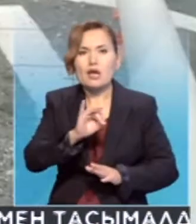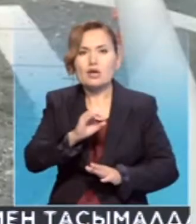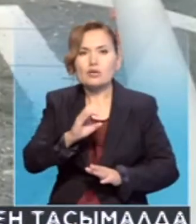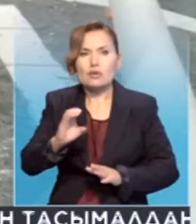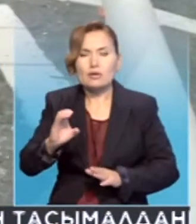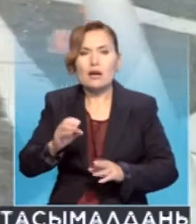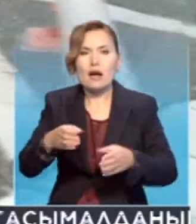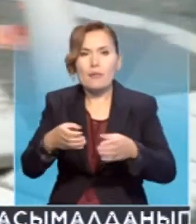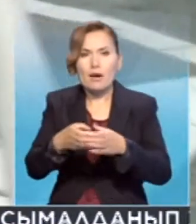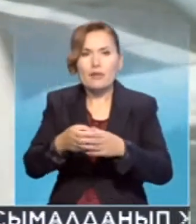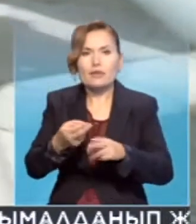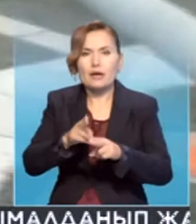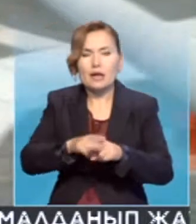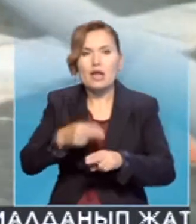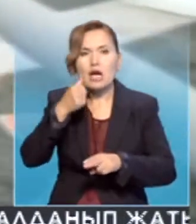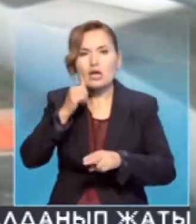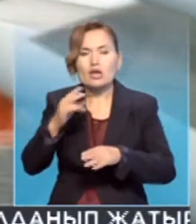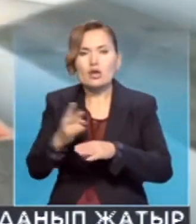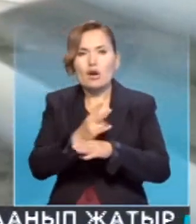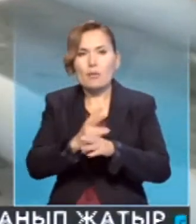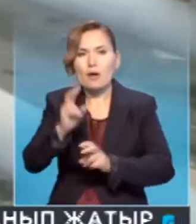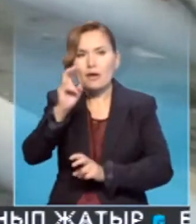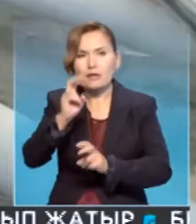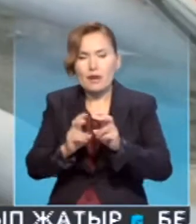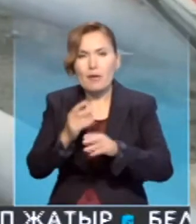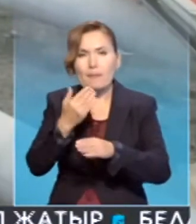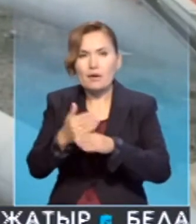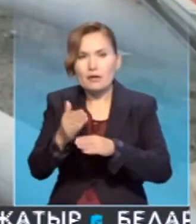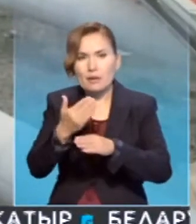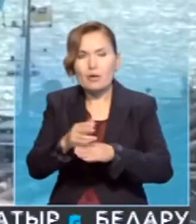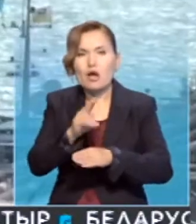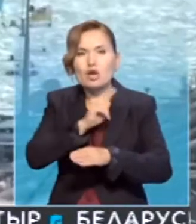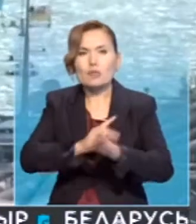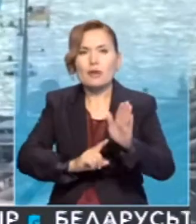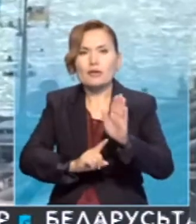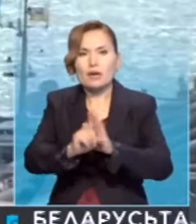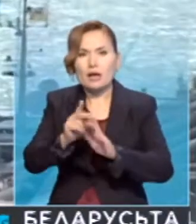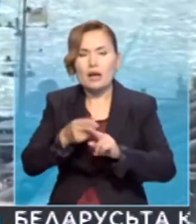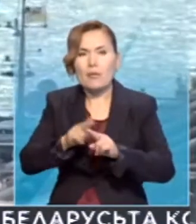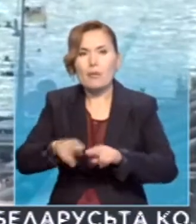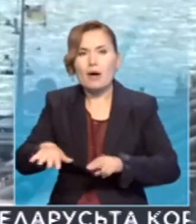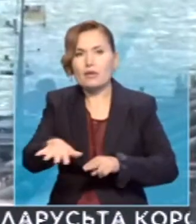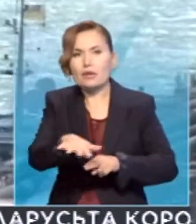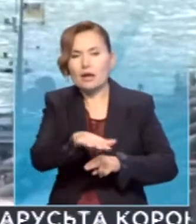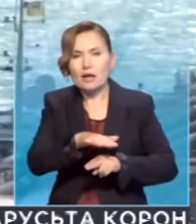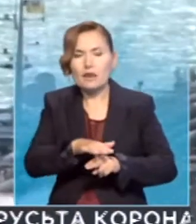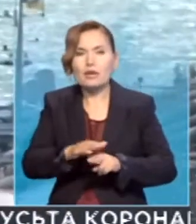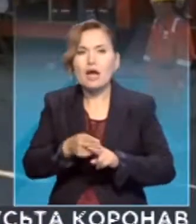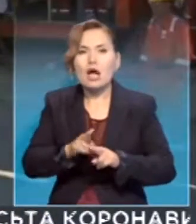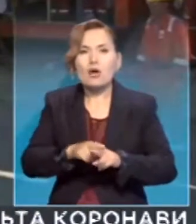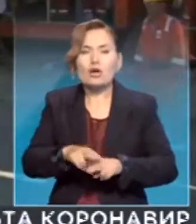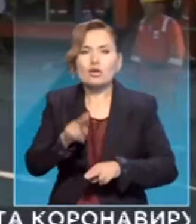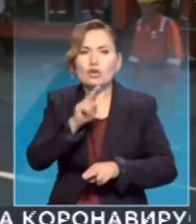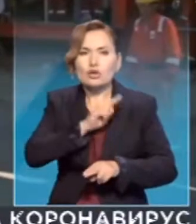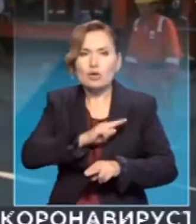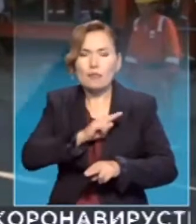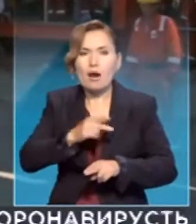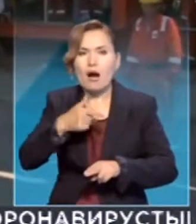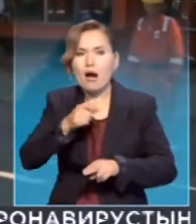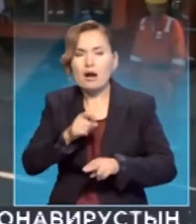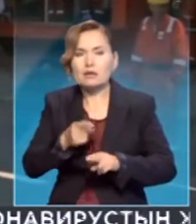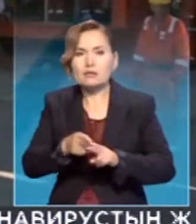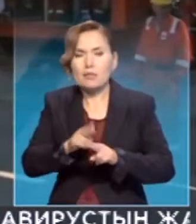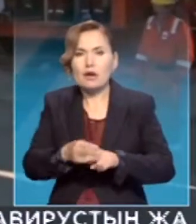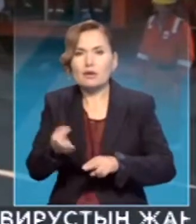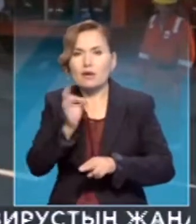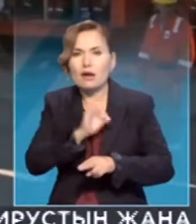компаниясы өкілдерінің мәліметінше кеше түнде өндіріс біртіндеп іске қосылды. Құрлық және теңіз нысандарында рұқсат бойынша шектеулі көлемде газ